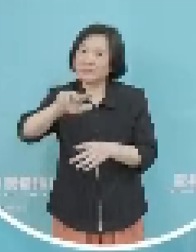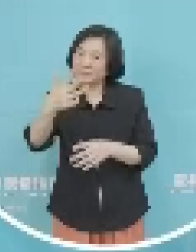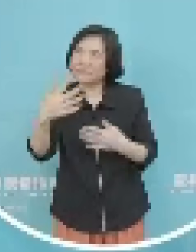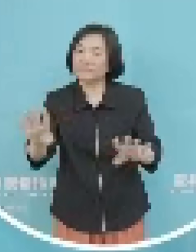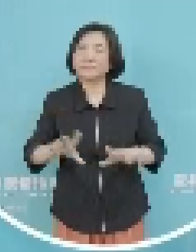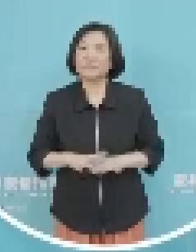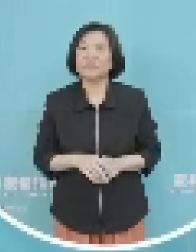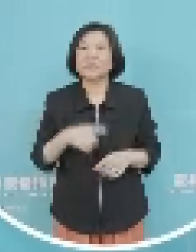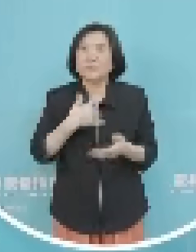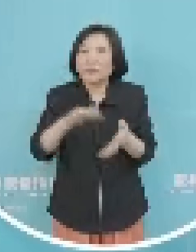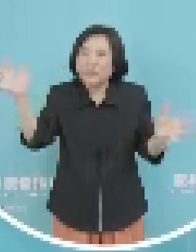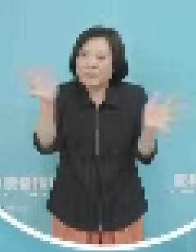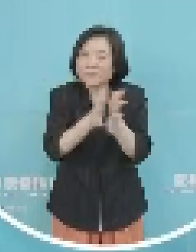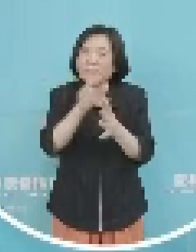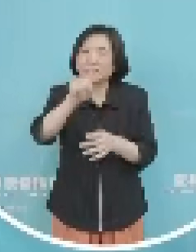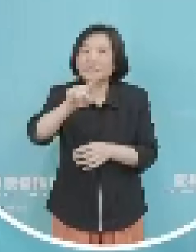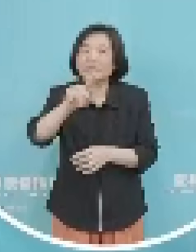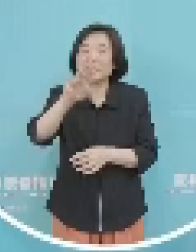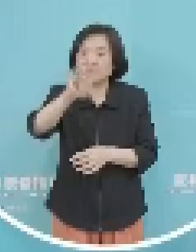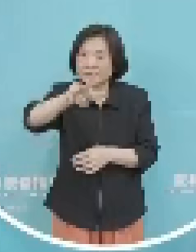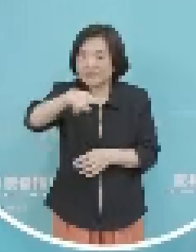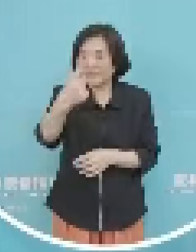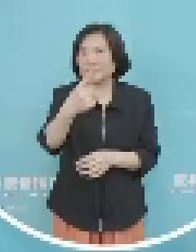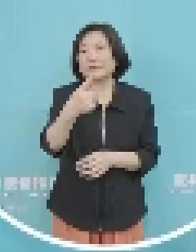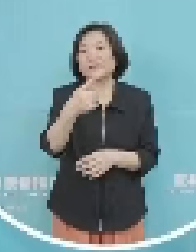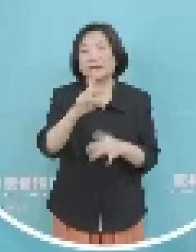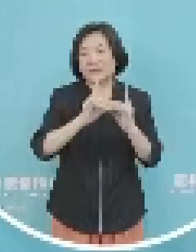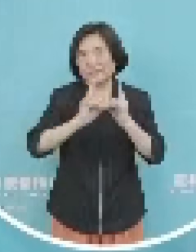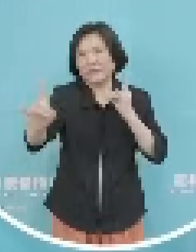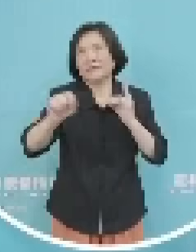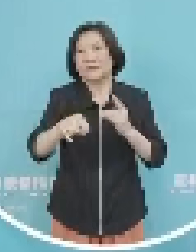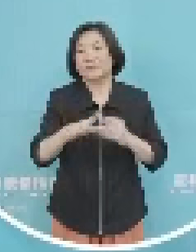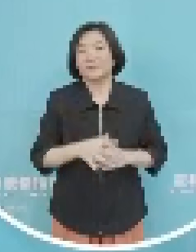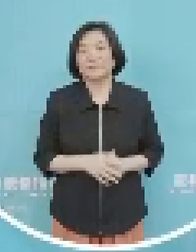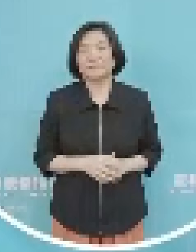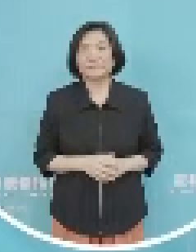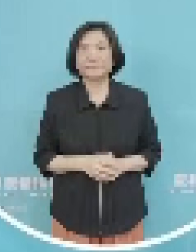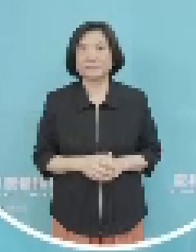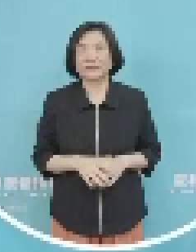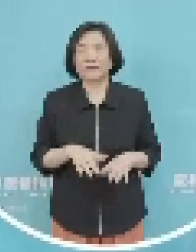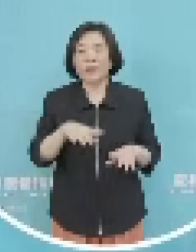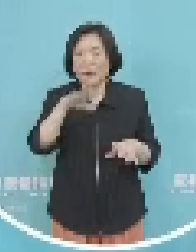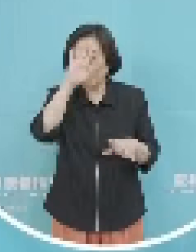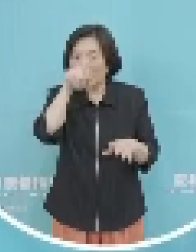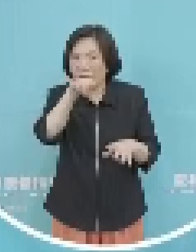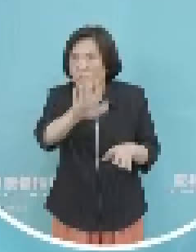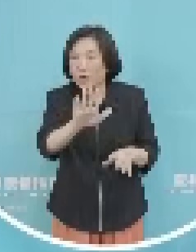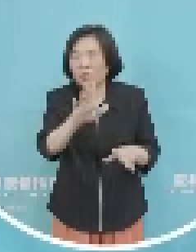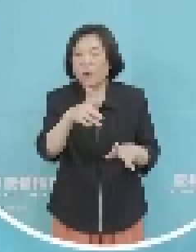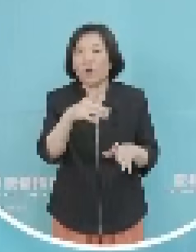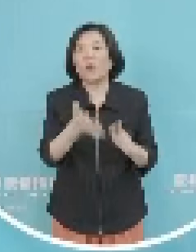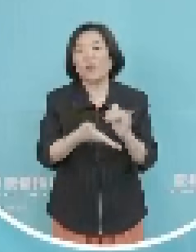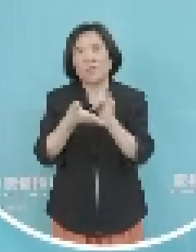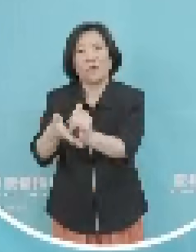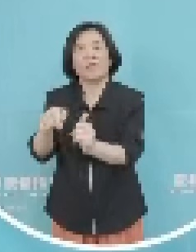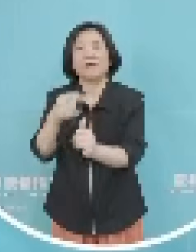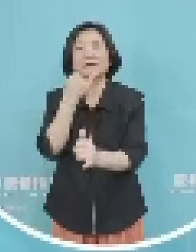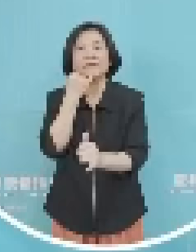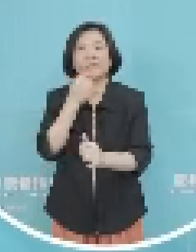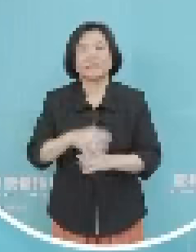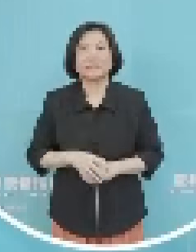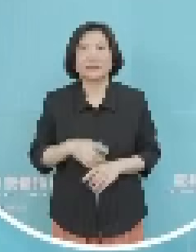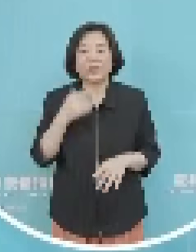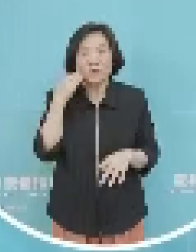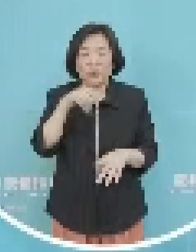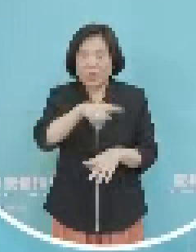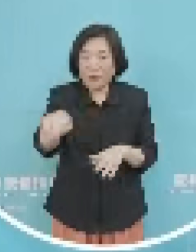有3100床哦，可以用来处理这种确诊者。那么这个容量哦，如果我们能够